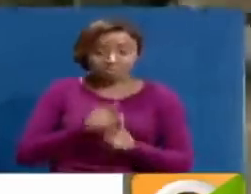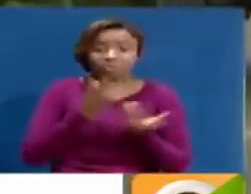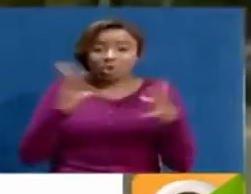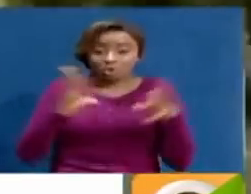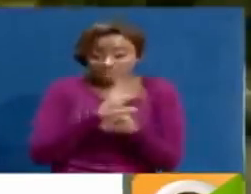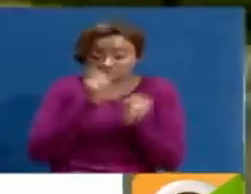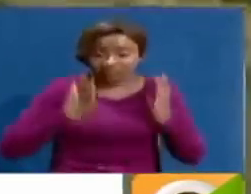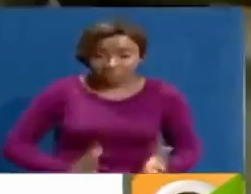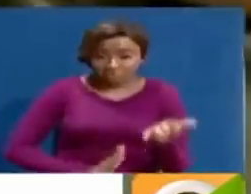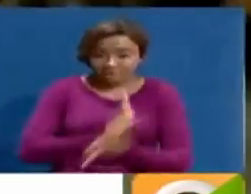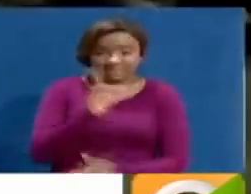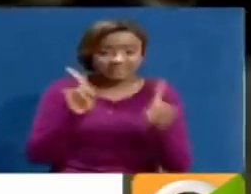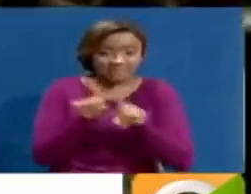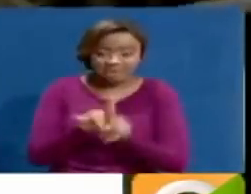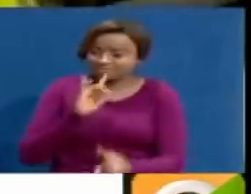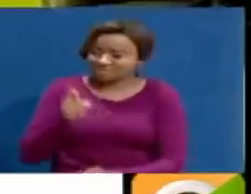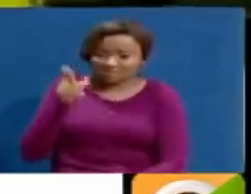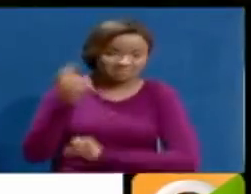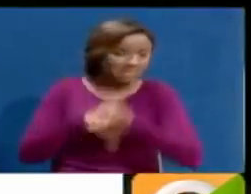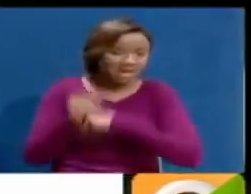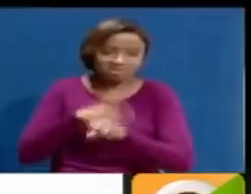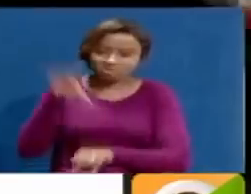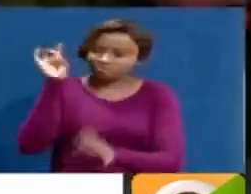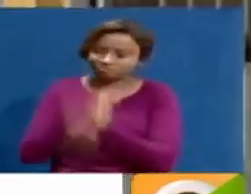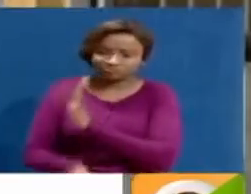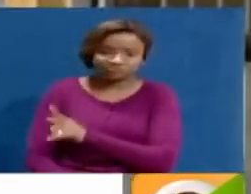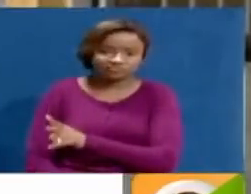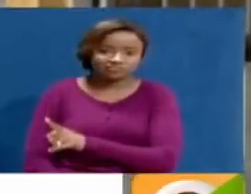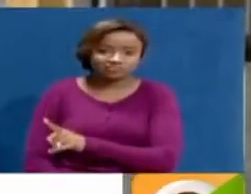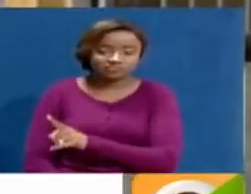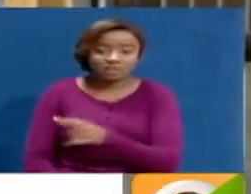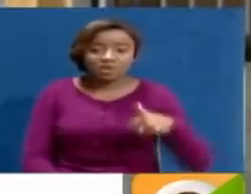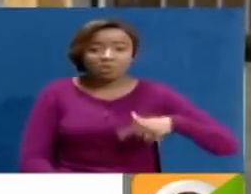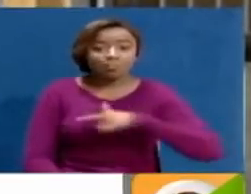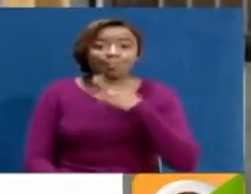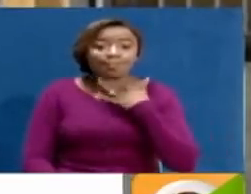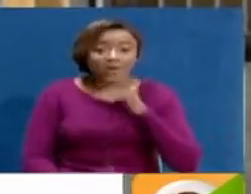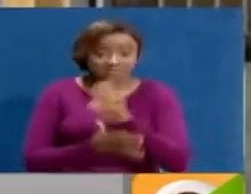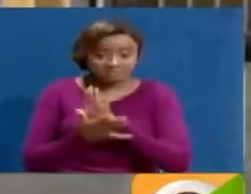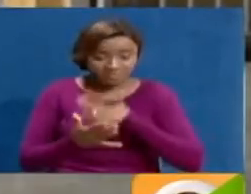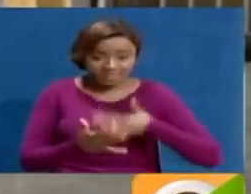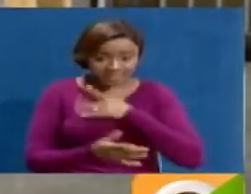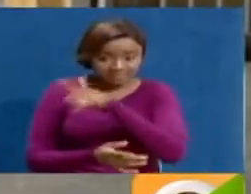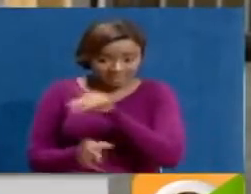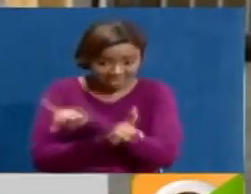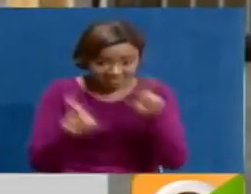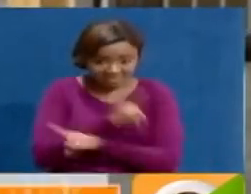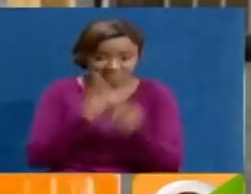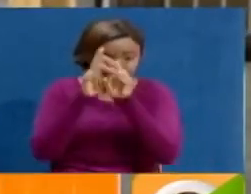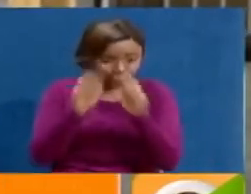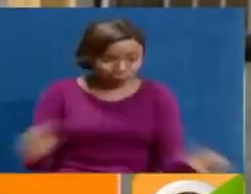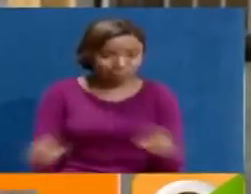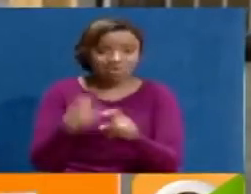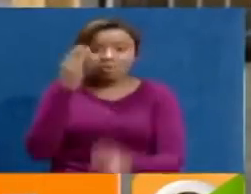za kibinadamu nao wamekashifu vikali vitendo hivyo vya polisi. Na tungetaka hiyo mambo iweze kuchunguzwa kwa